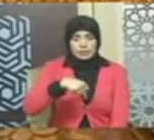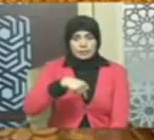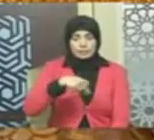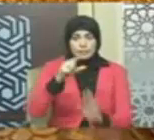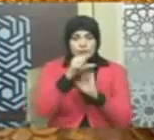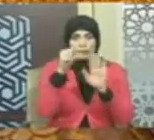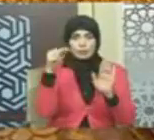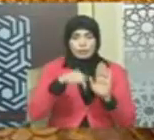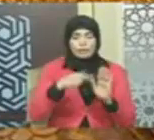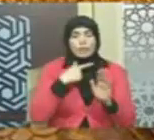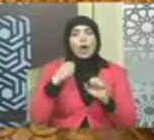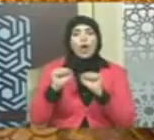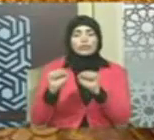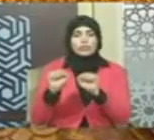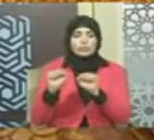هنا حديث خاص،